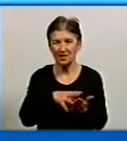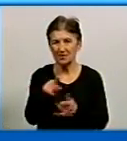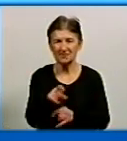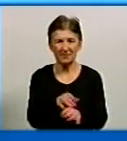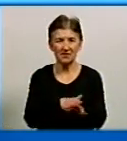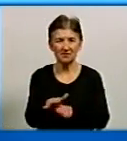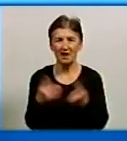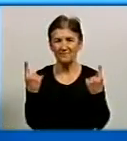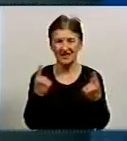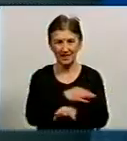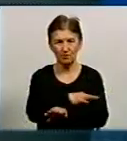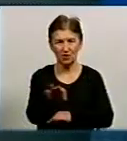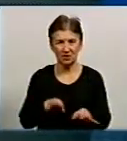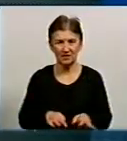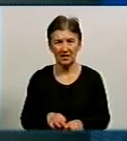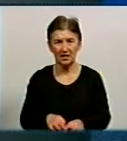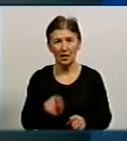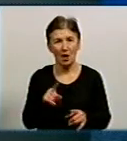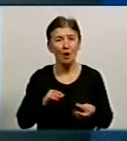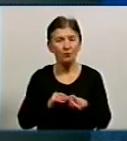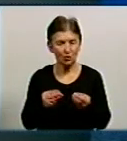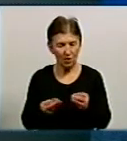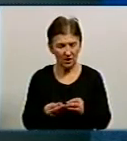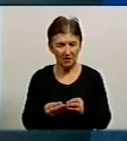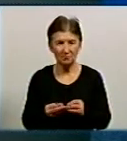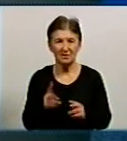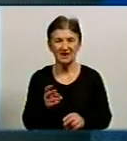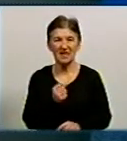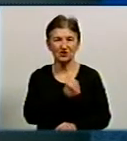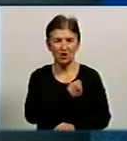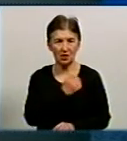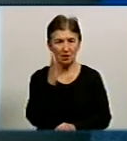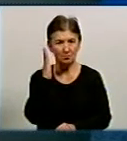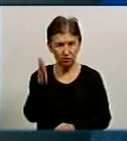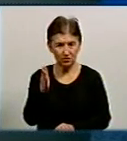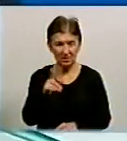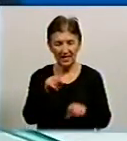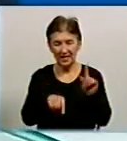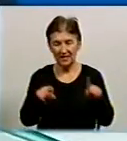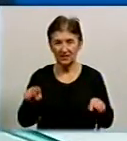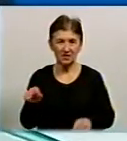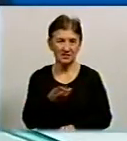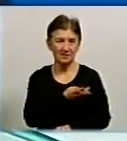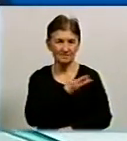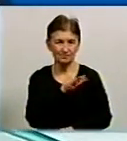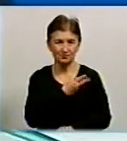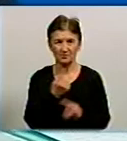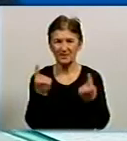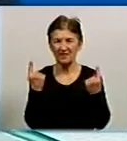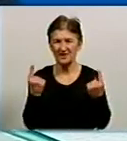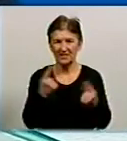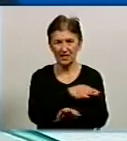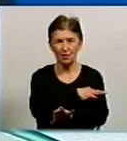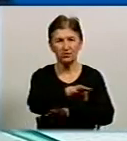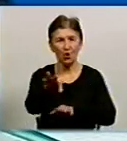реалізацію великих проєктів. Ну, проблеми, на жаль, будуть. І я поясню, чому. Тому що іноді ініціатори проєктів, особливо великих проєктів,